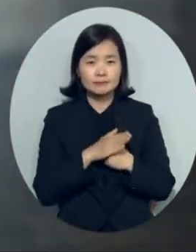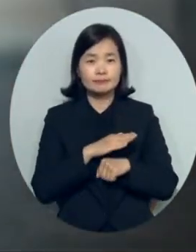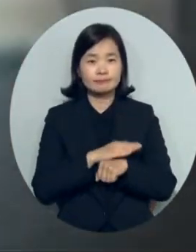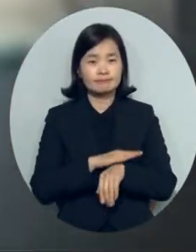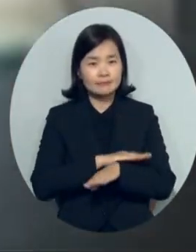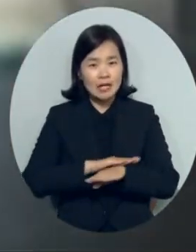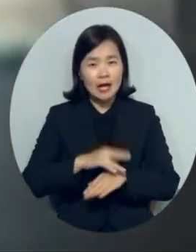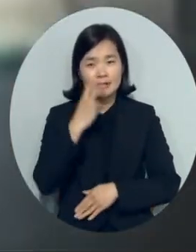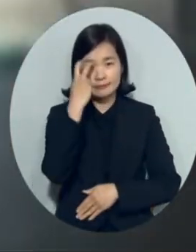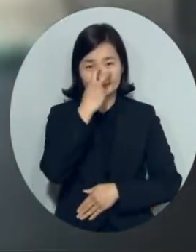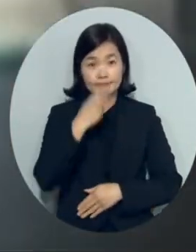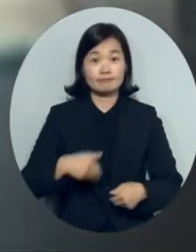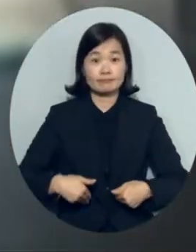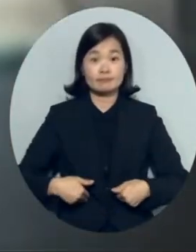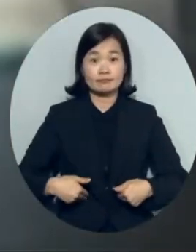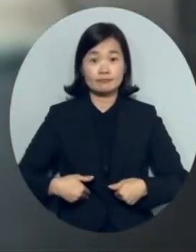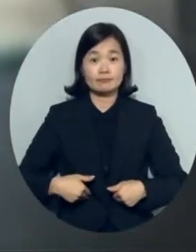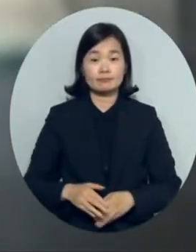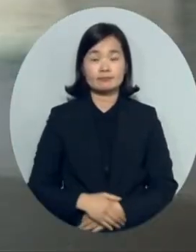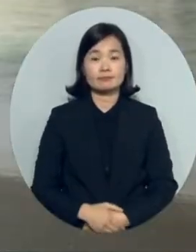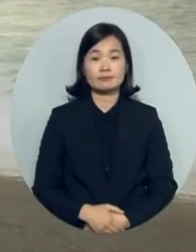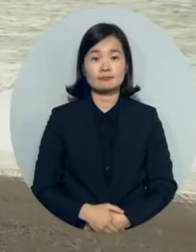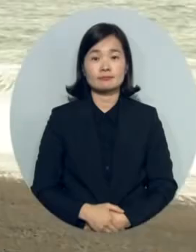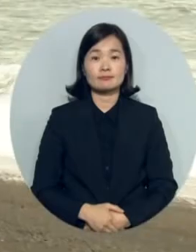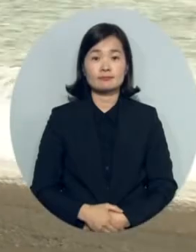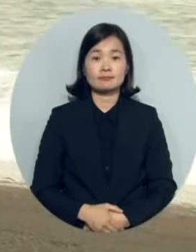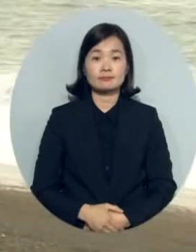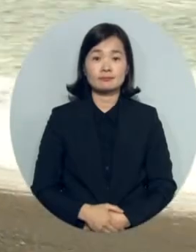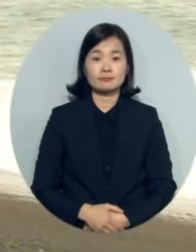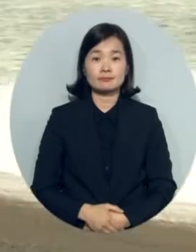검토가 필요합니다 mbc 뉴스 김형일 입니다